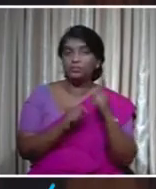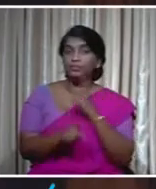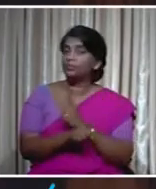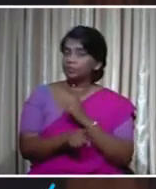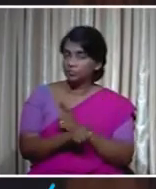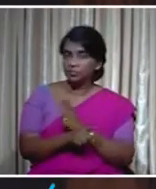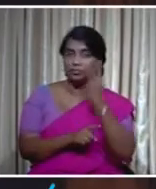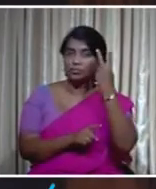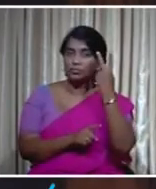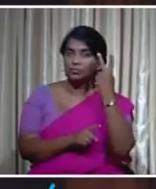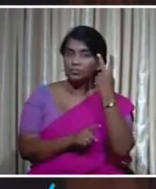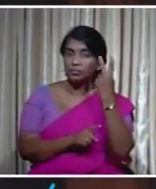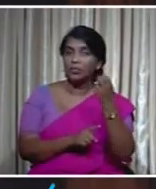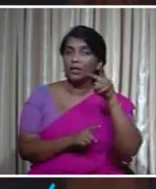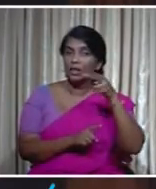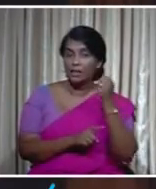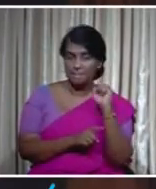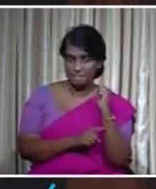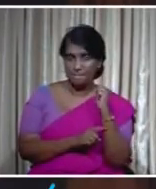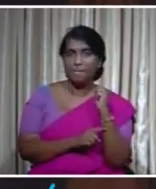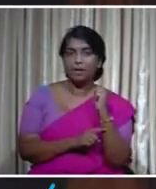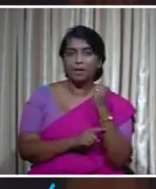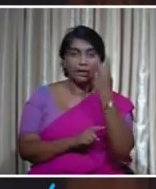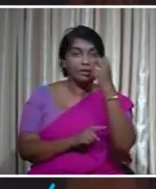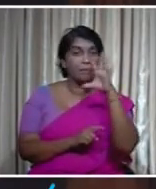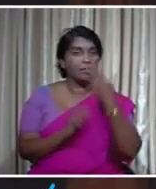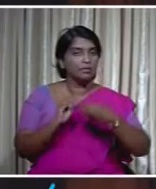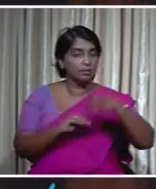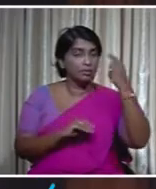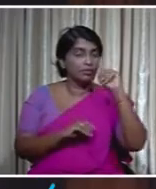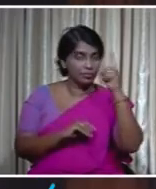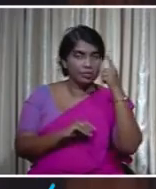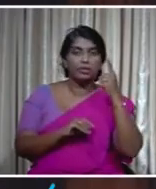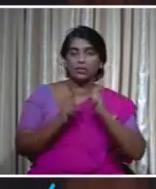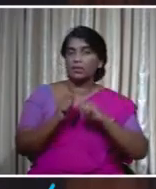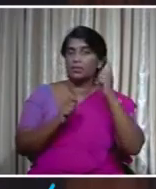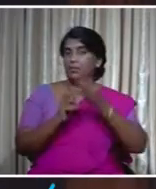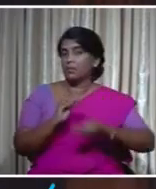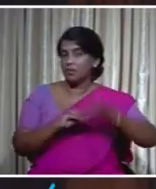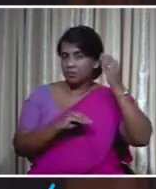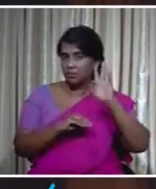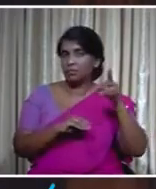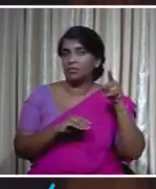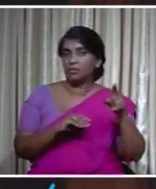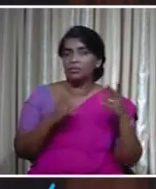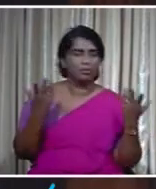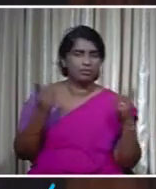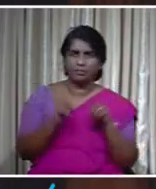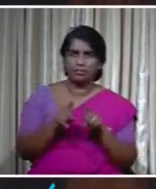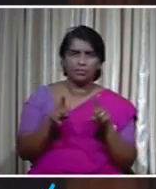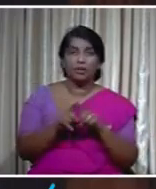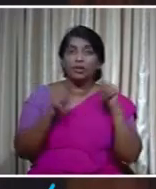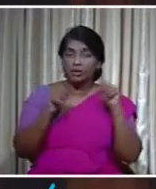ගුරුවරුන්ගේ 2250 2500 දක්වා පළවෙනි දීමනාව වැඩි කරලා තිනවා. ඉතින් ඒක නිසා